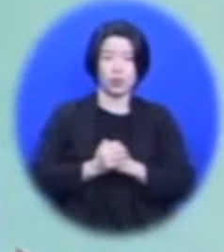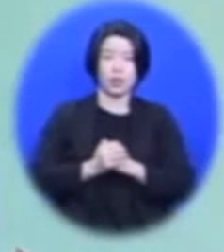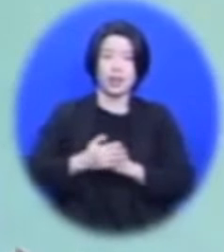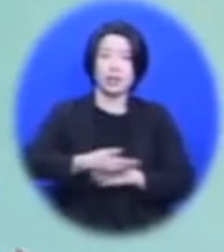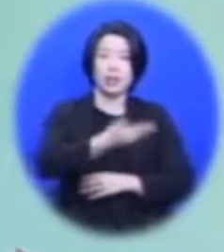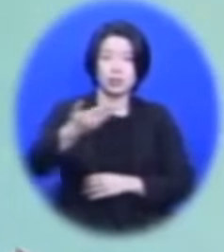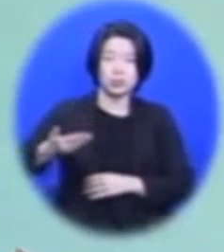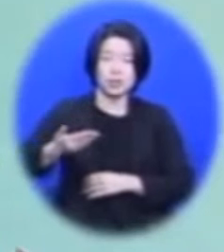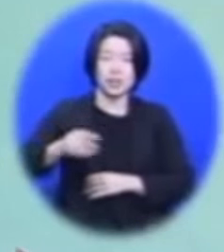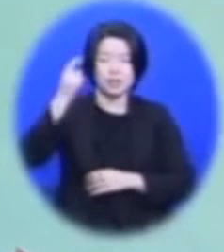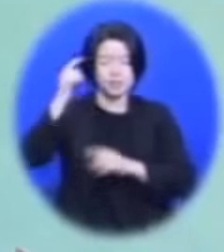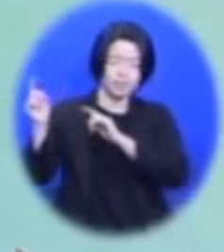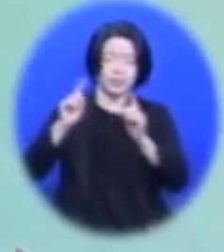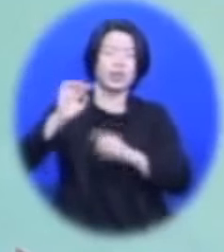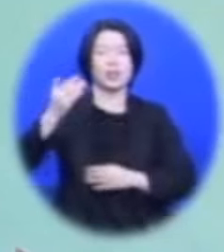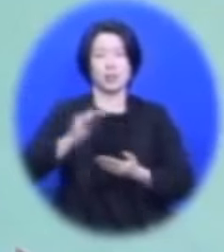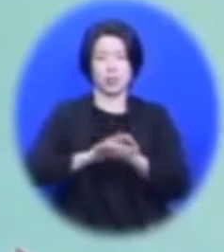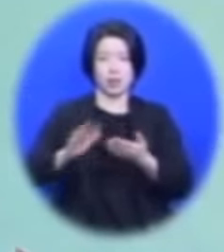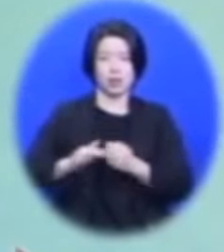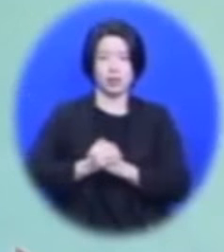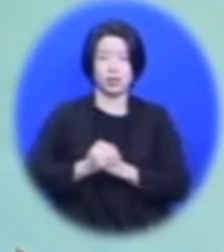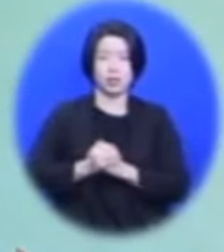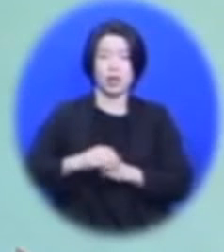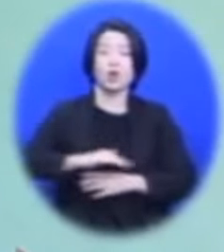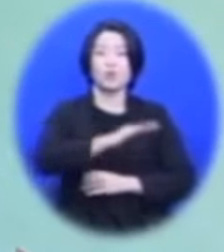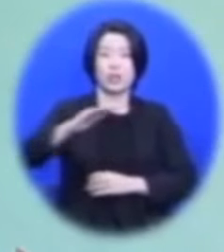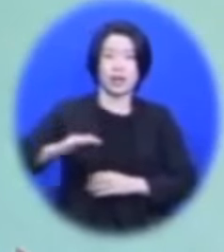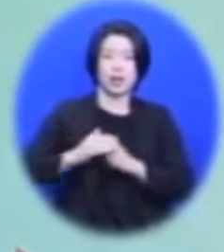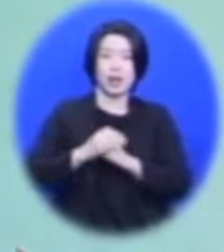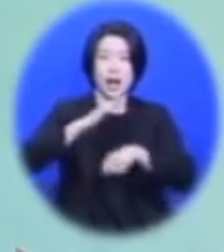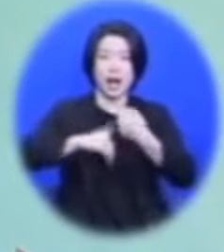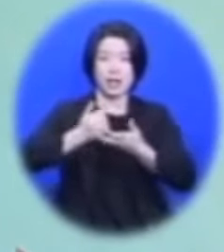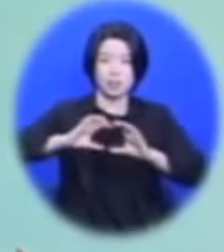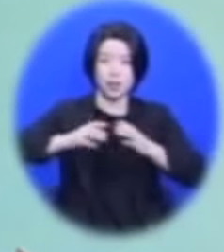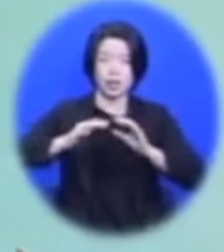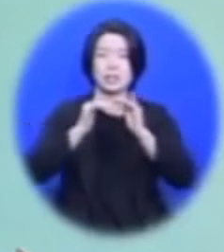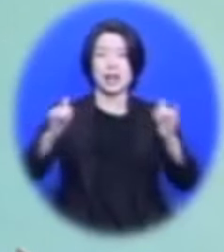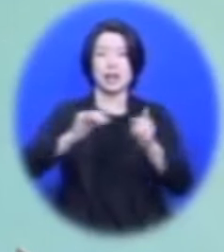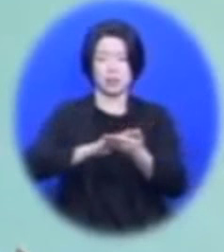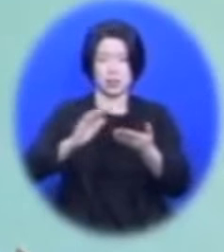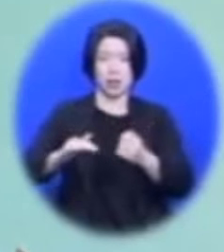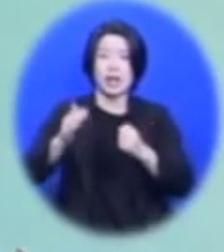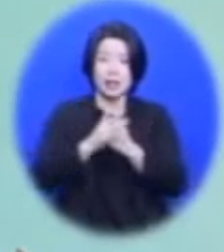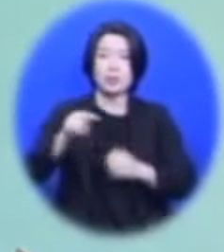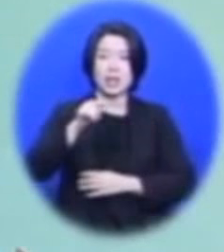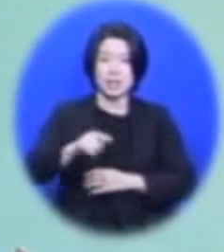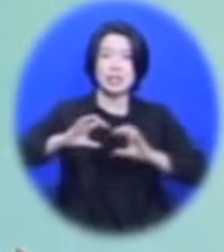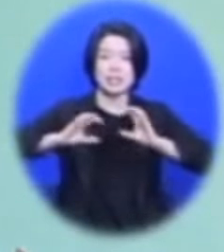여러분 정신 차려야 됩니다. 우리가 하나님의 나라 백성입니다. 그래서 이